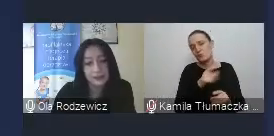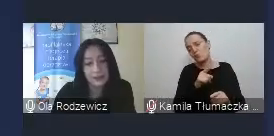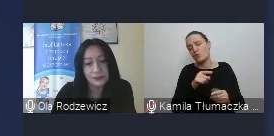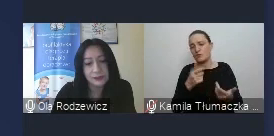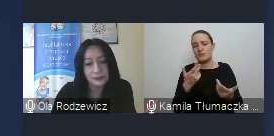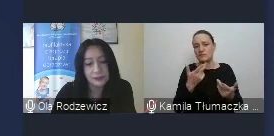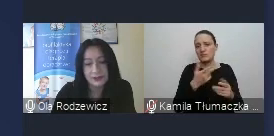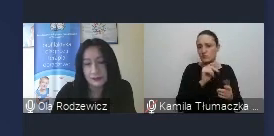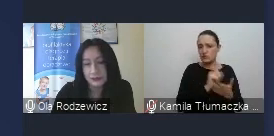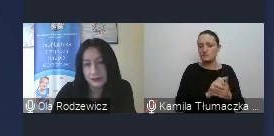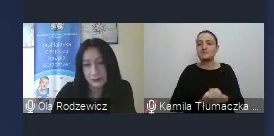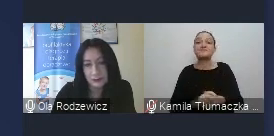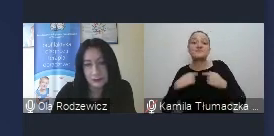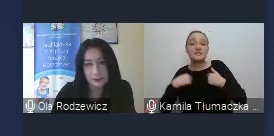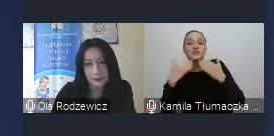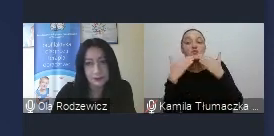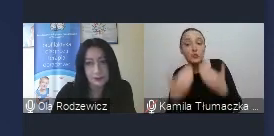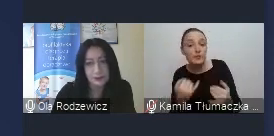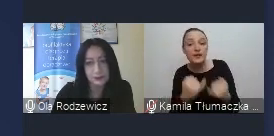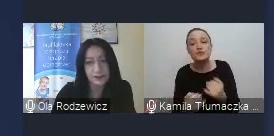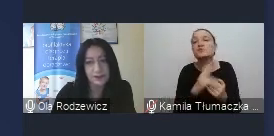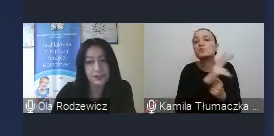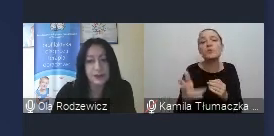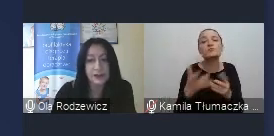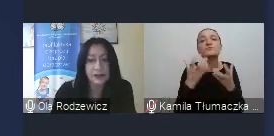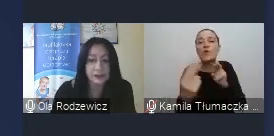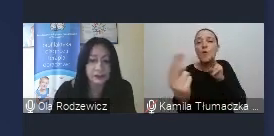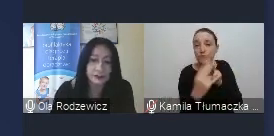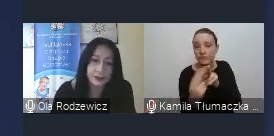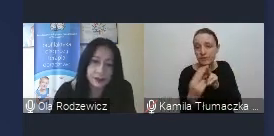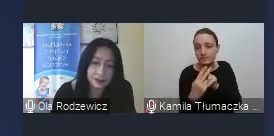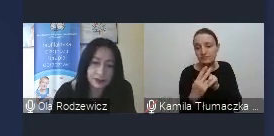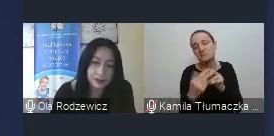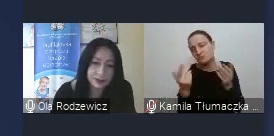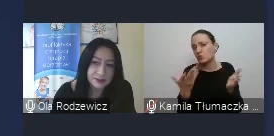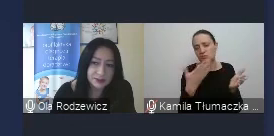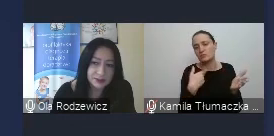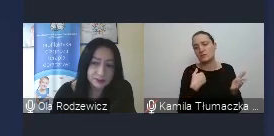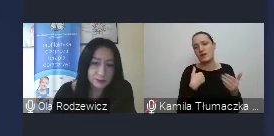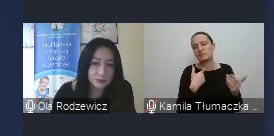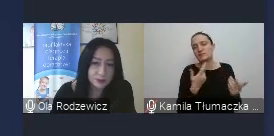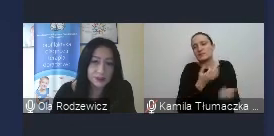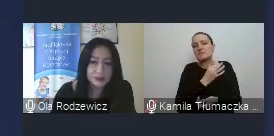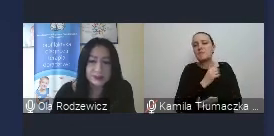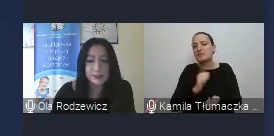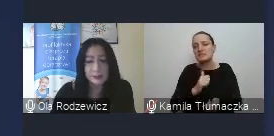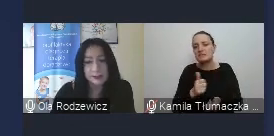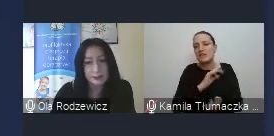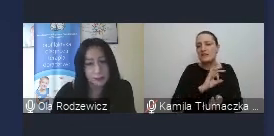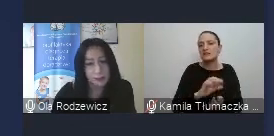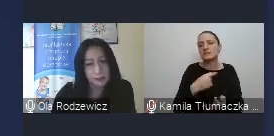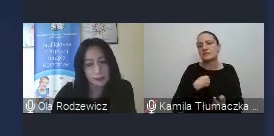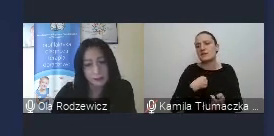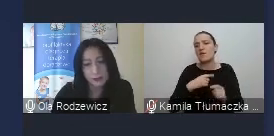Jeśli ktoś z Państwa będzie chciał się ze mną skontaktować, to ja jestem specjalistą, który na organizacji